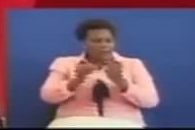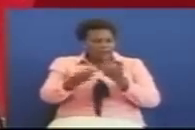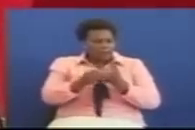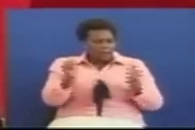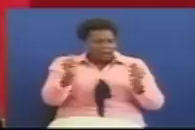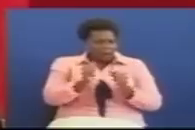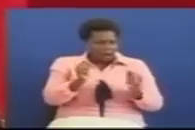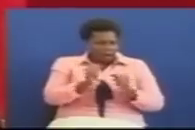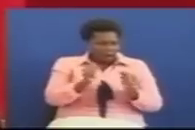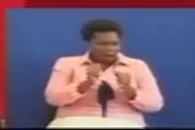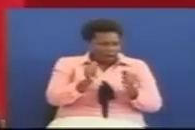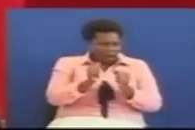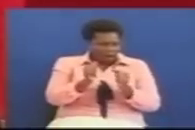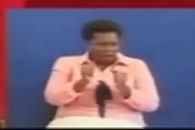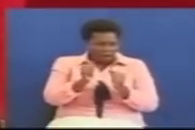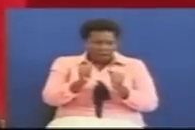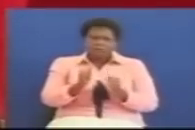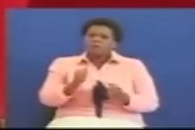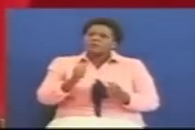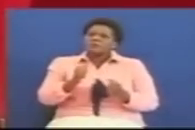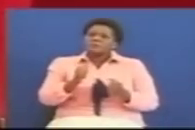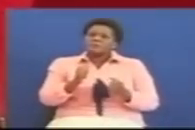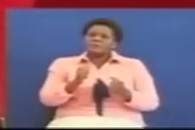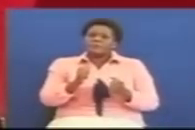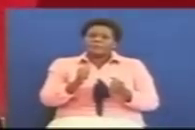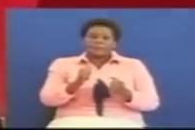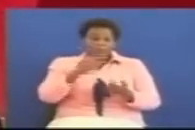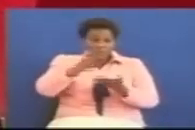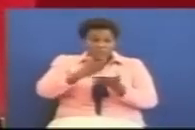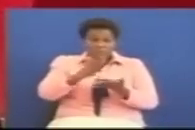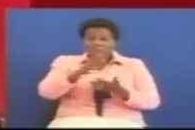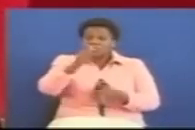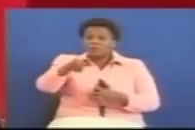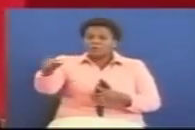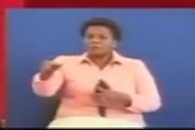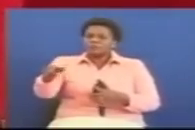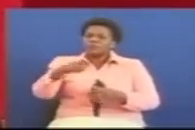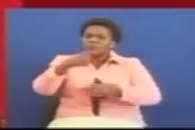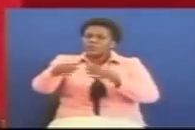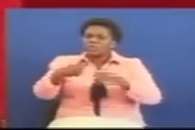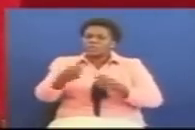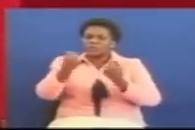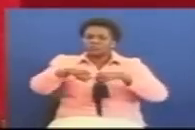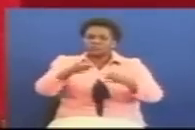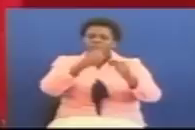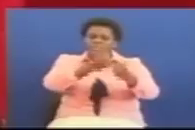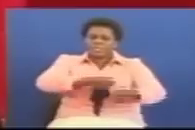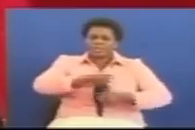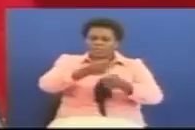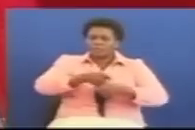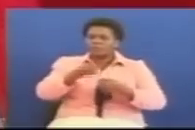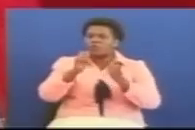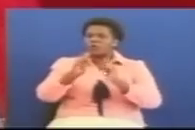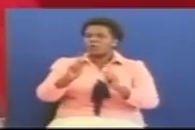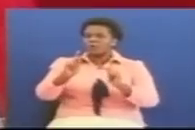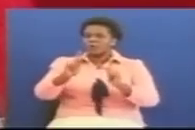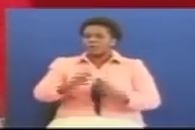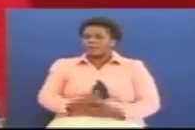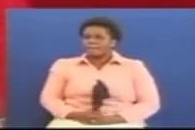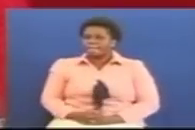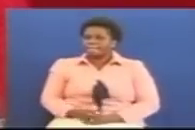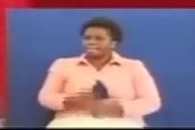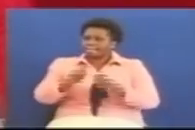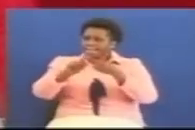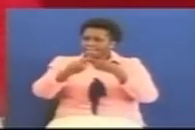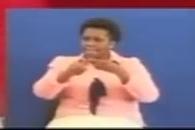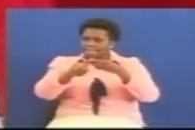na athari zote hizo zilizopatikana wananchi wataendelea na shughuli za kilimo kama kawaida? Lakini swali langu la